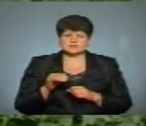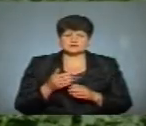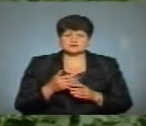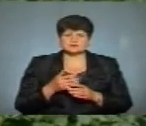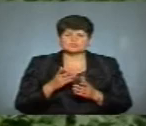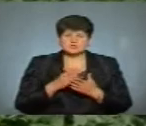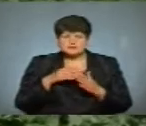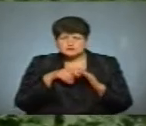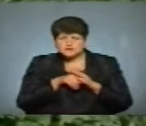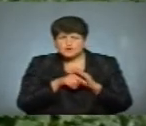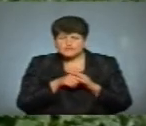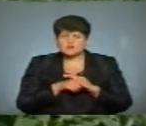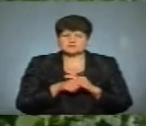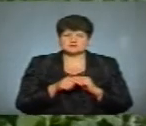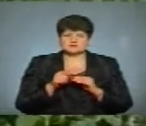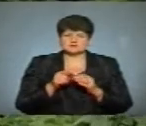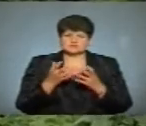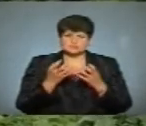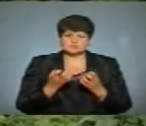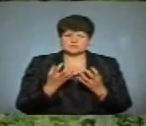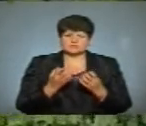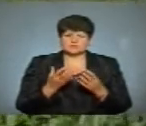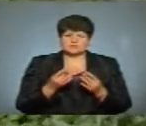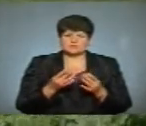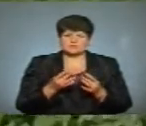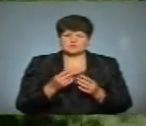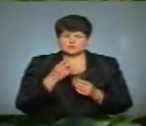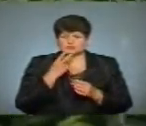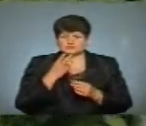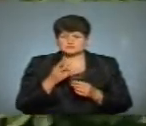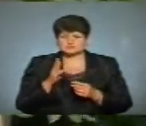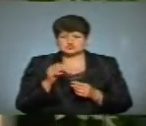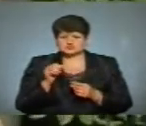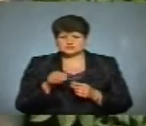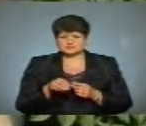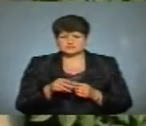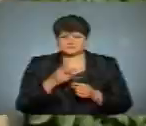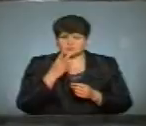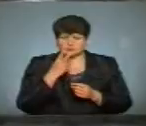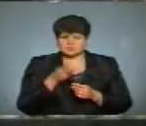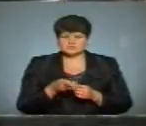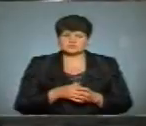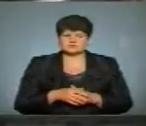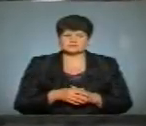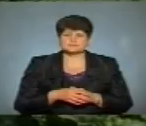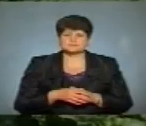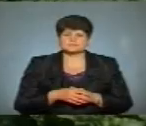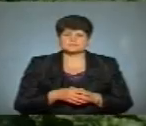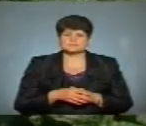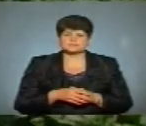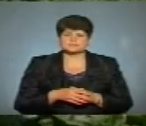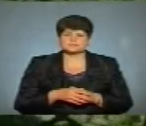де ховатися, плюс самі щити набирають вологість. А якщо ми вас заглянемо під щит, то ми побачимо, що